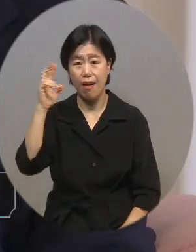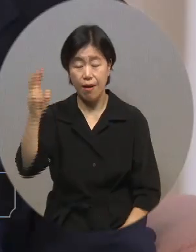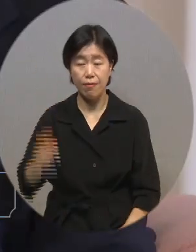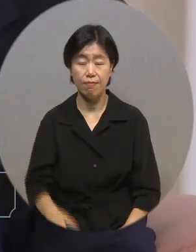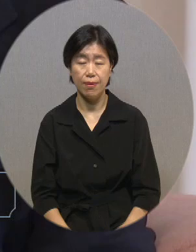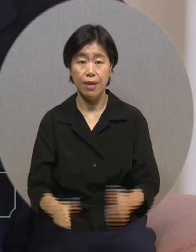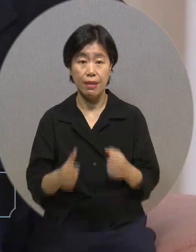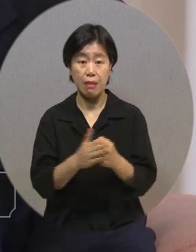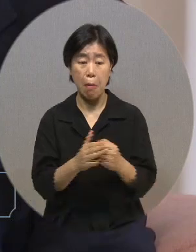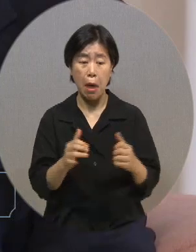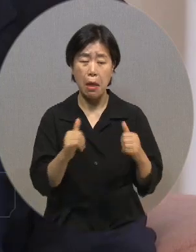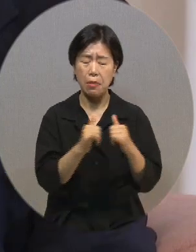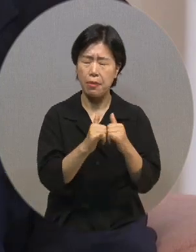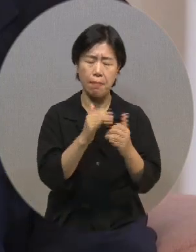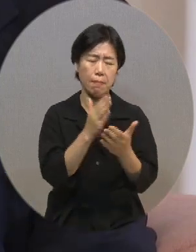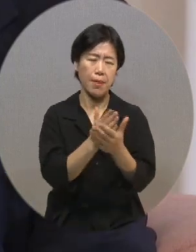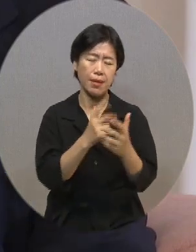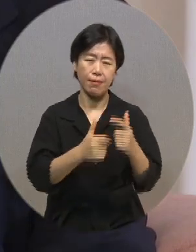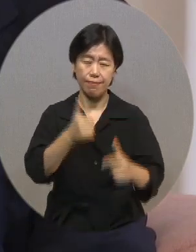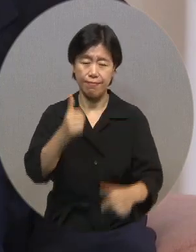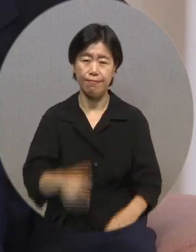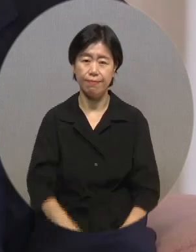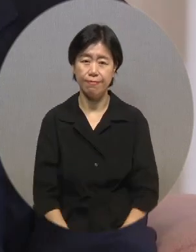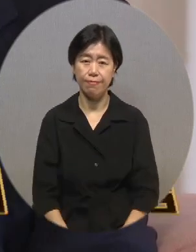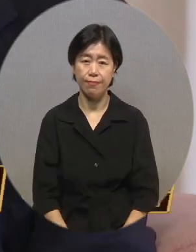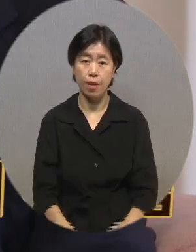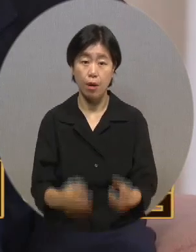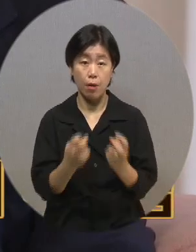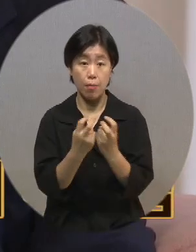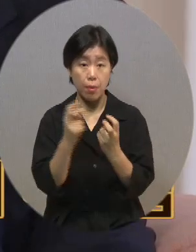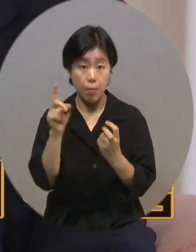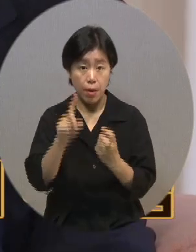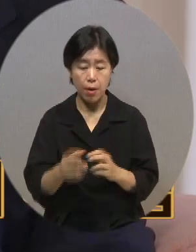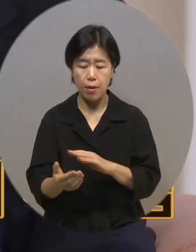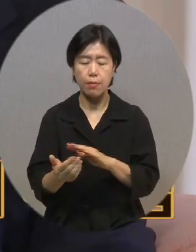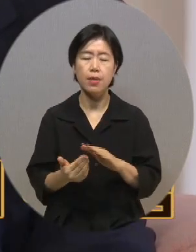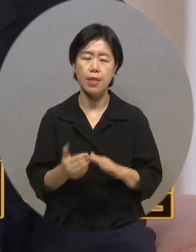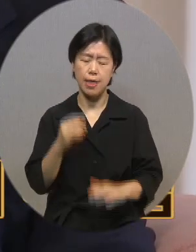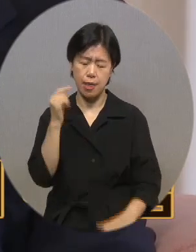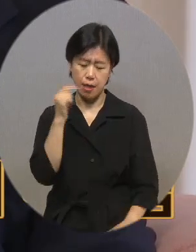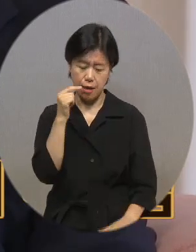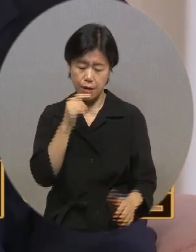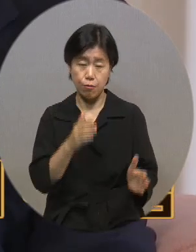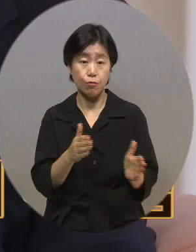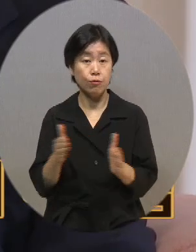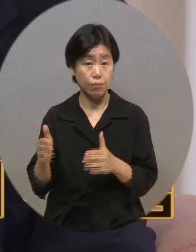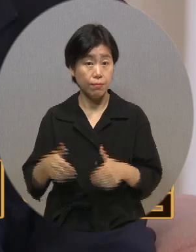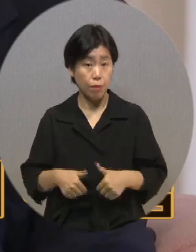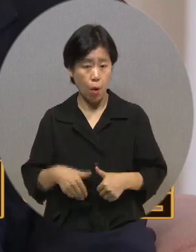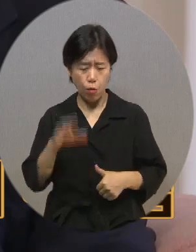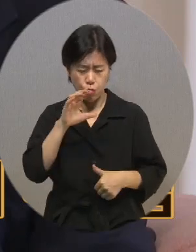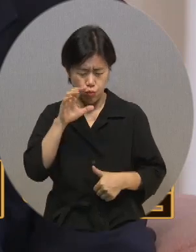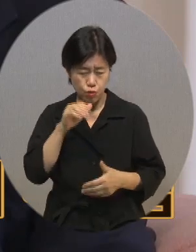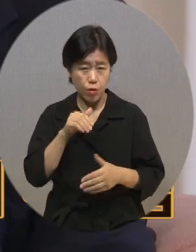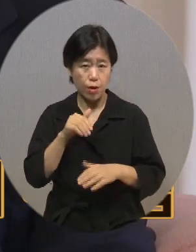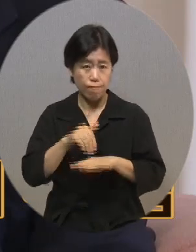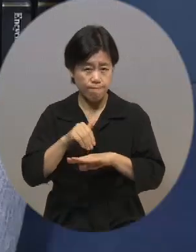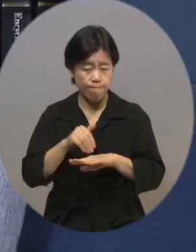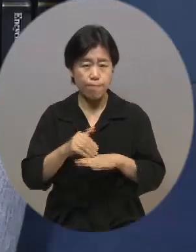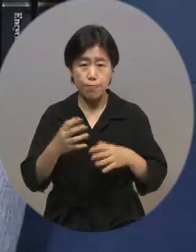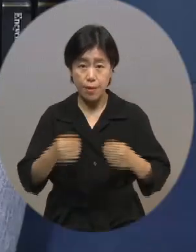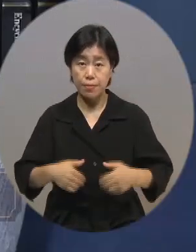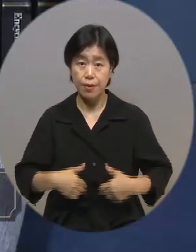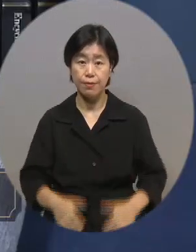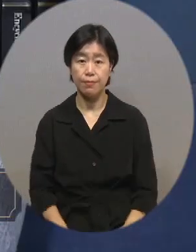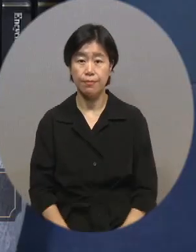되지 않도록 해야 되는데 그 방법은 우리가 철저히 잘 준비하고 훈련을 잘 하는 게 제일 최고입니다.